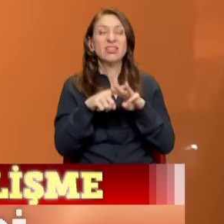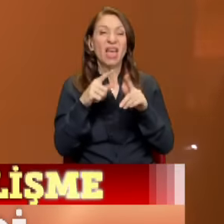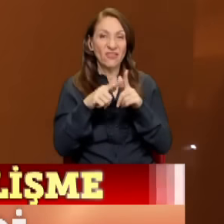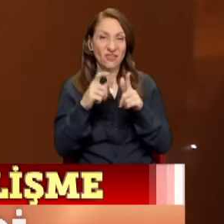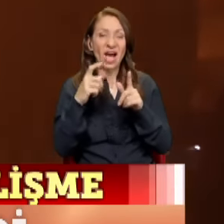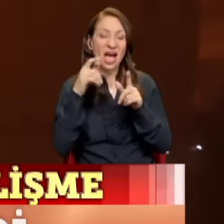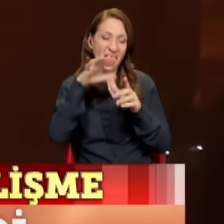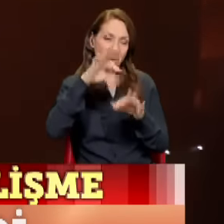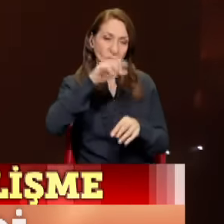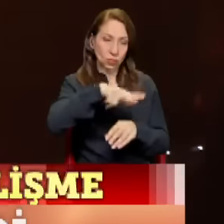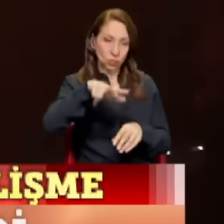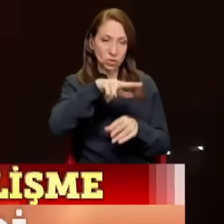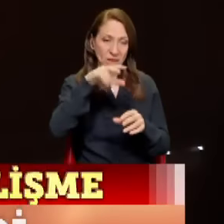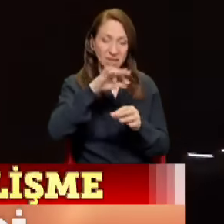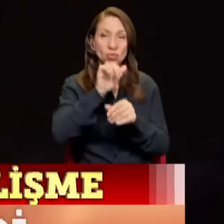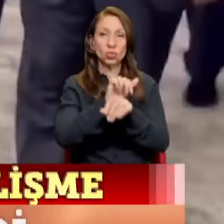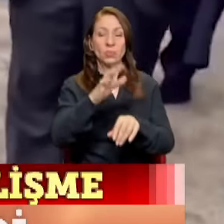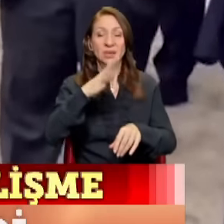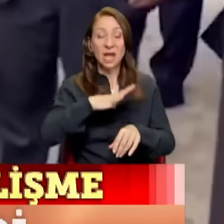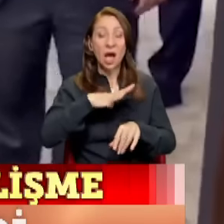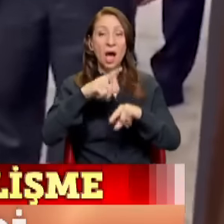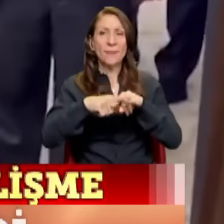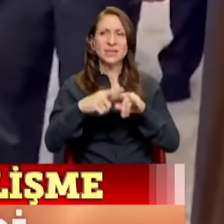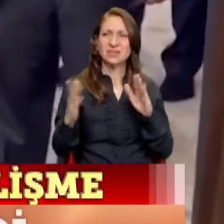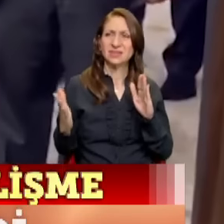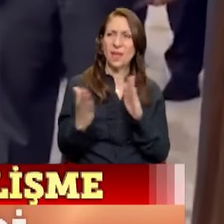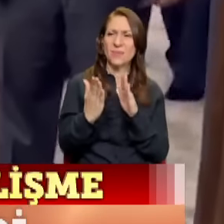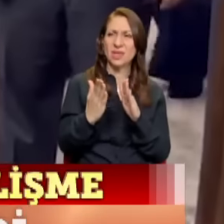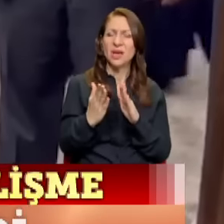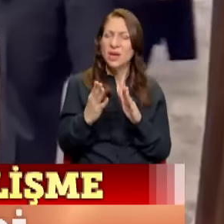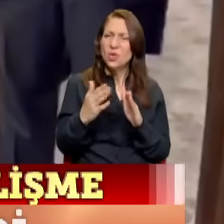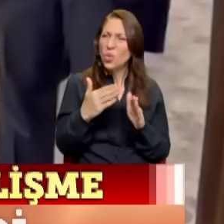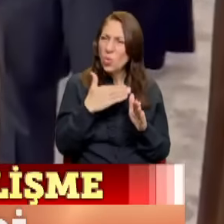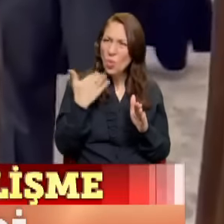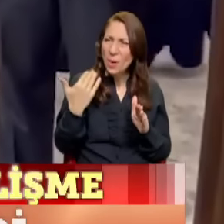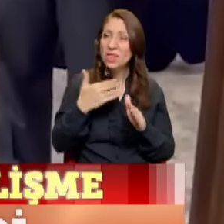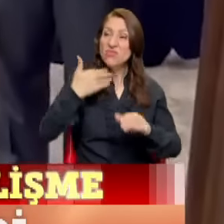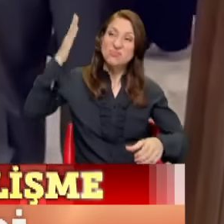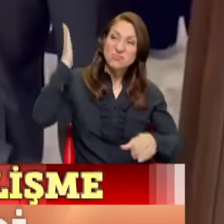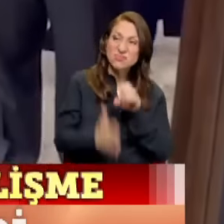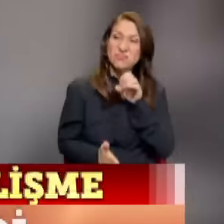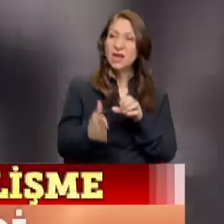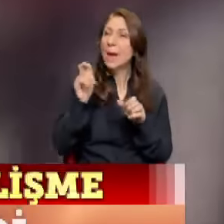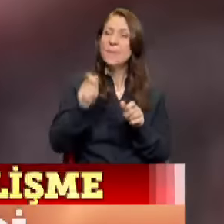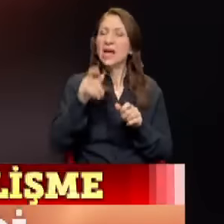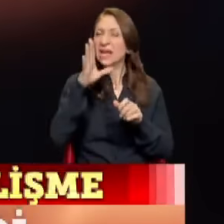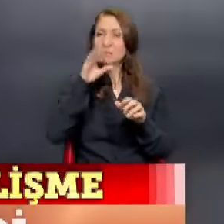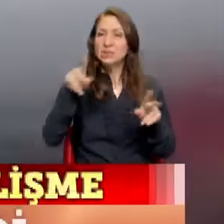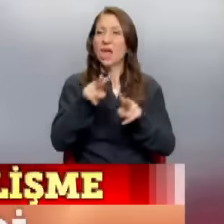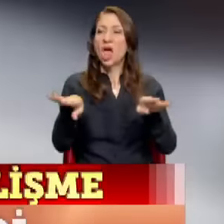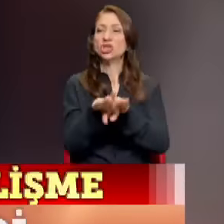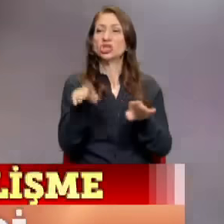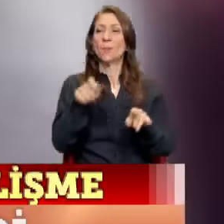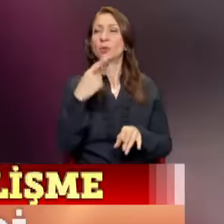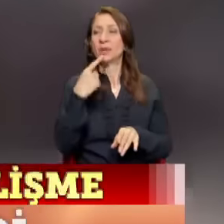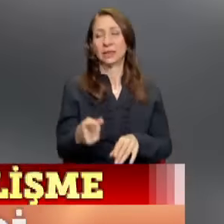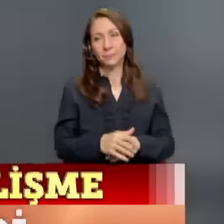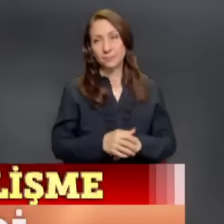da tutuklama talebinde bulundu hamasa savcıya tepki gösterdi kurbanla celladı eşitliyor dedi la ilahe